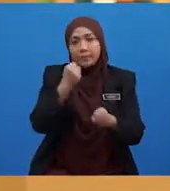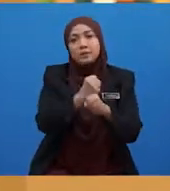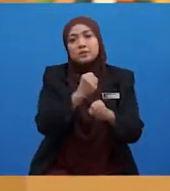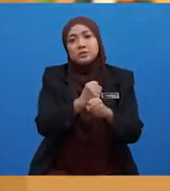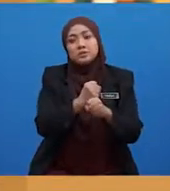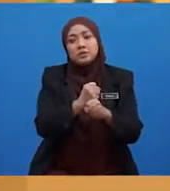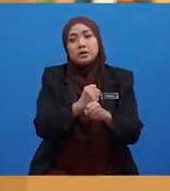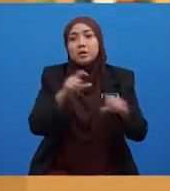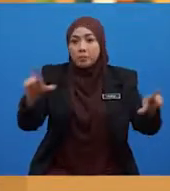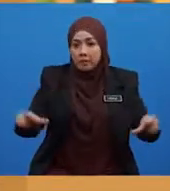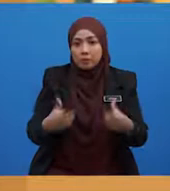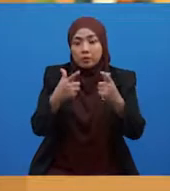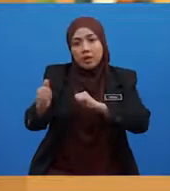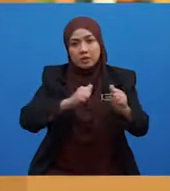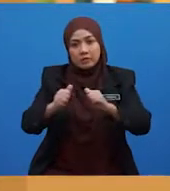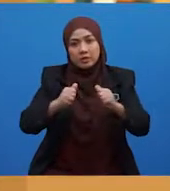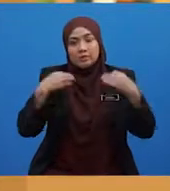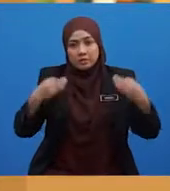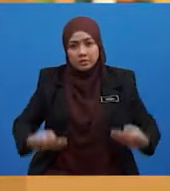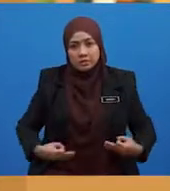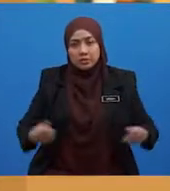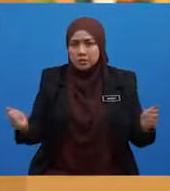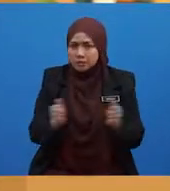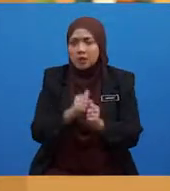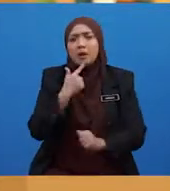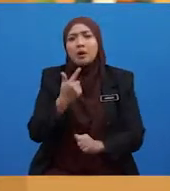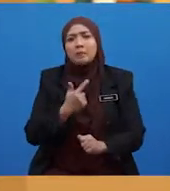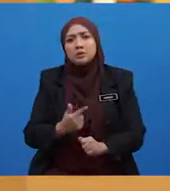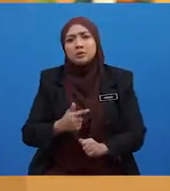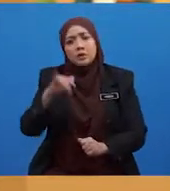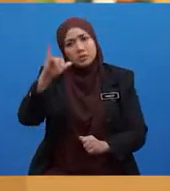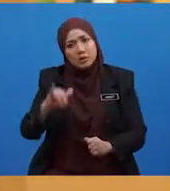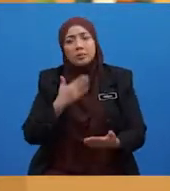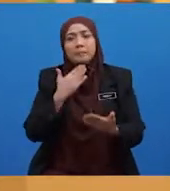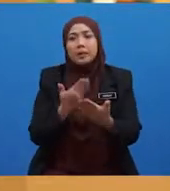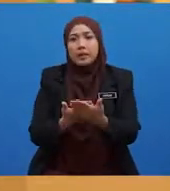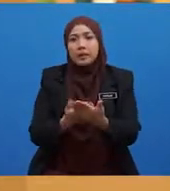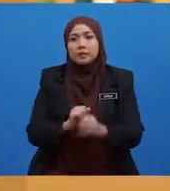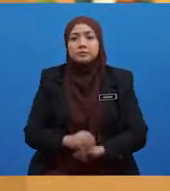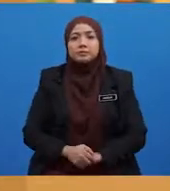atau melakukan aktiviti fizikal dengan lebih lama dan prestasi yang baik.